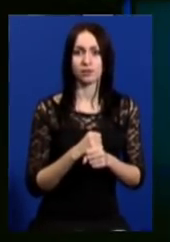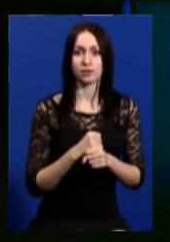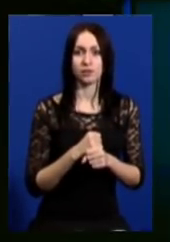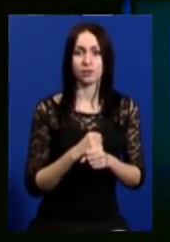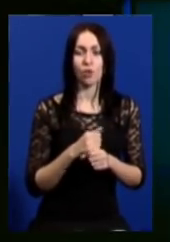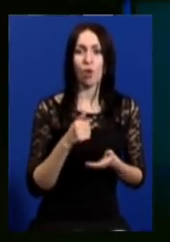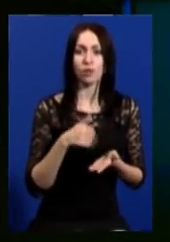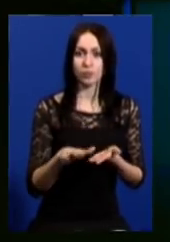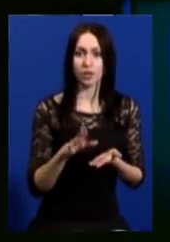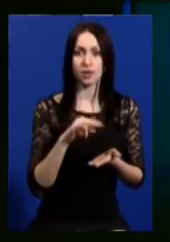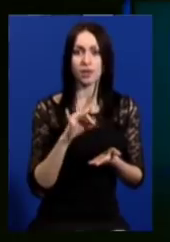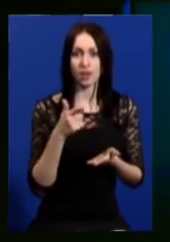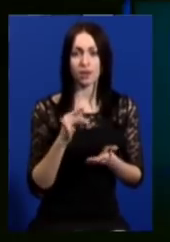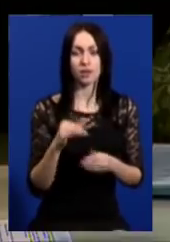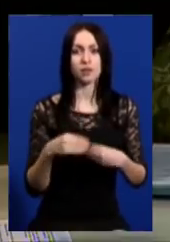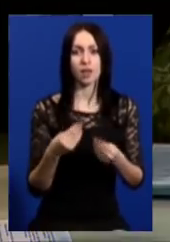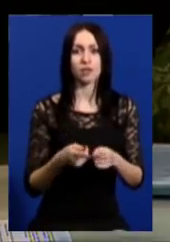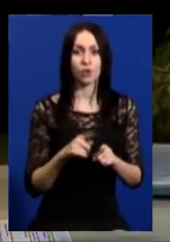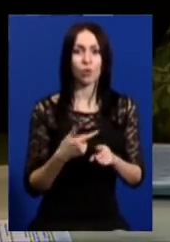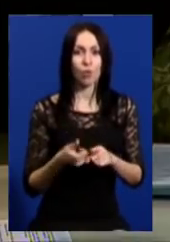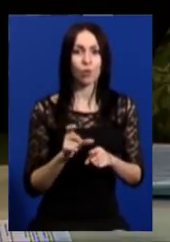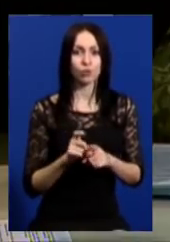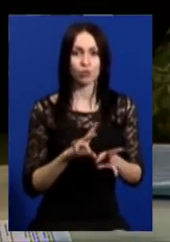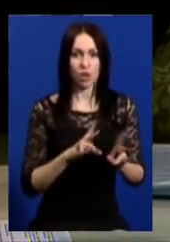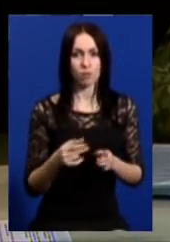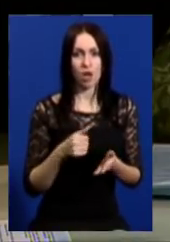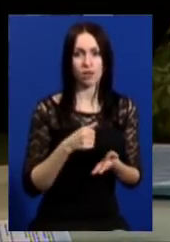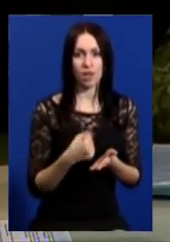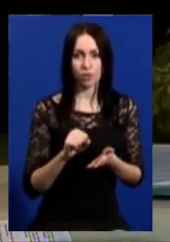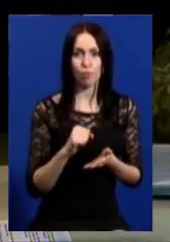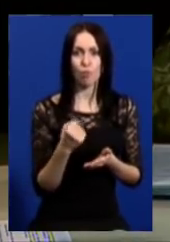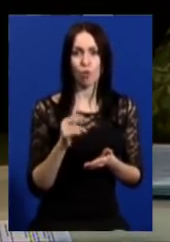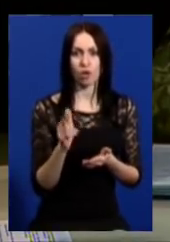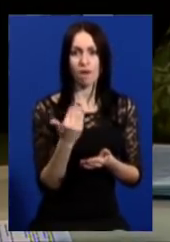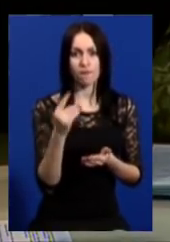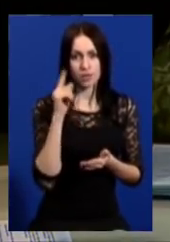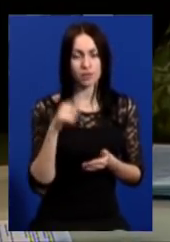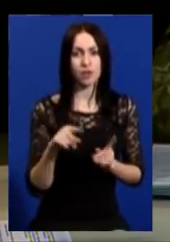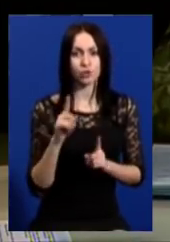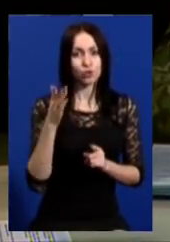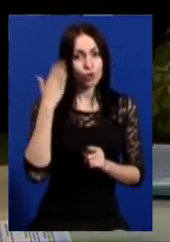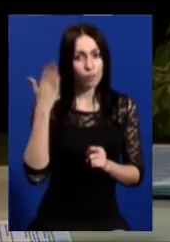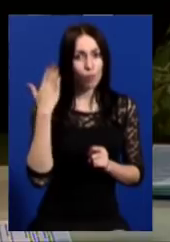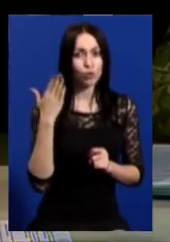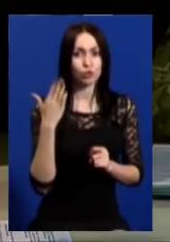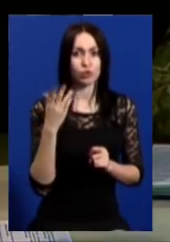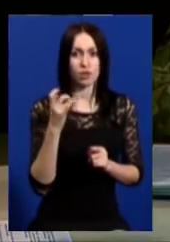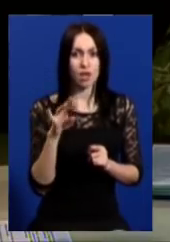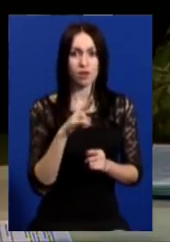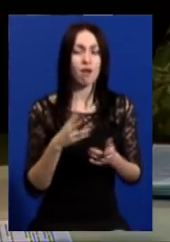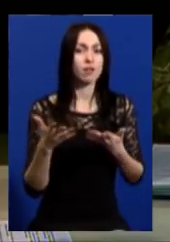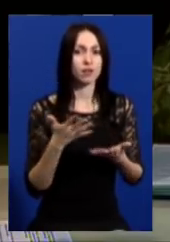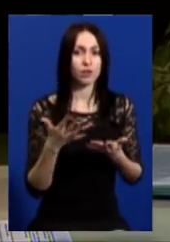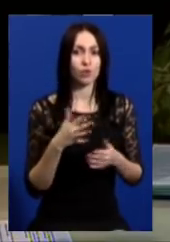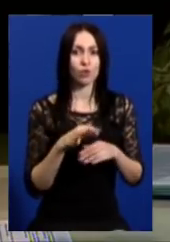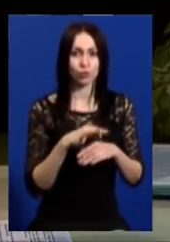відсіч ДРГ і дати таки досить нормальну відсіч, так як ви знаєте, що прикордонні наряди, котрі несуть